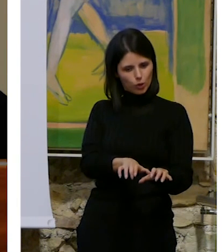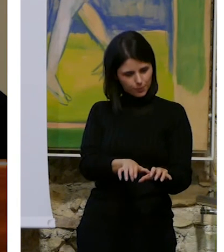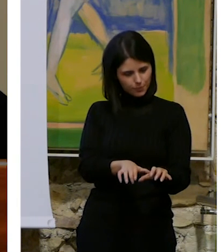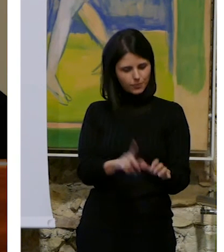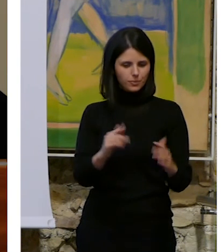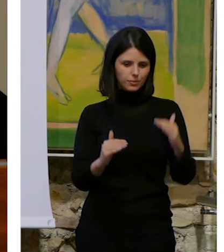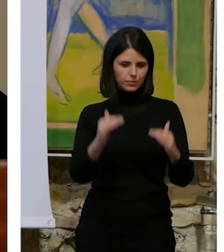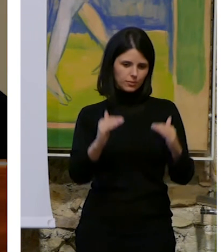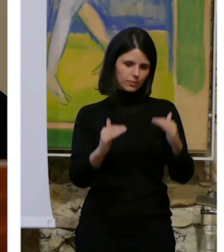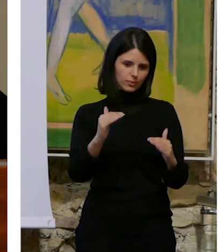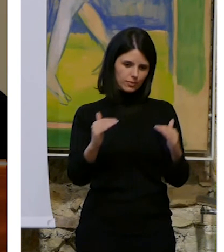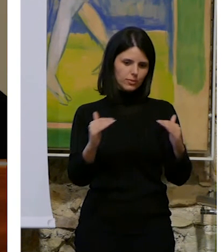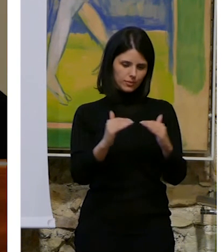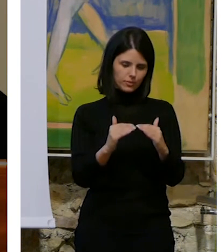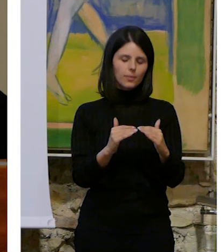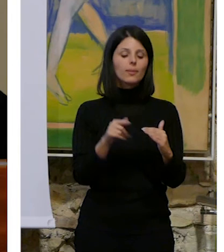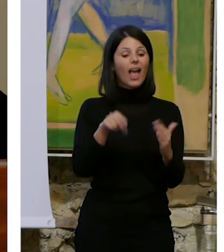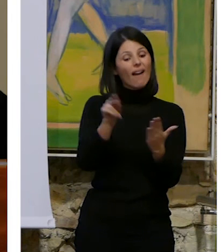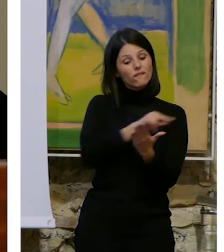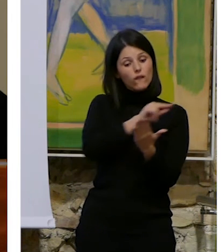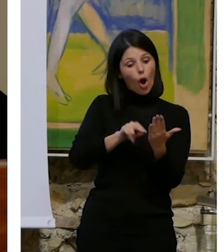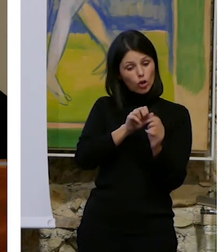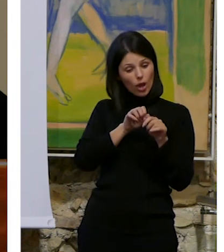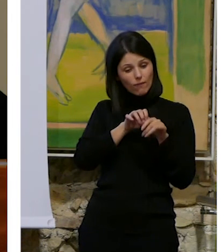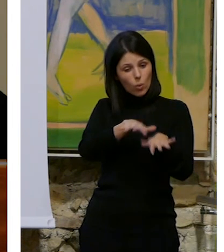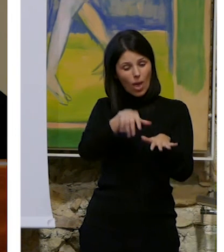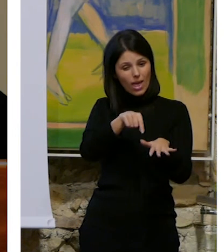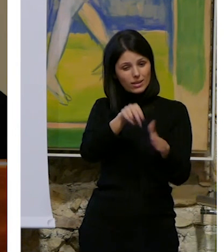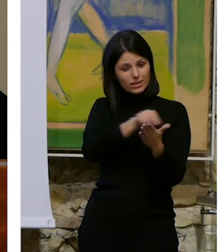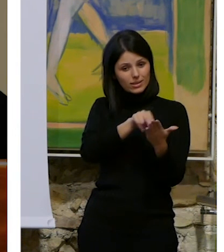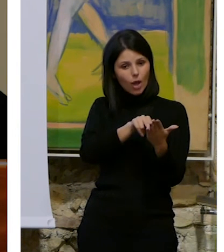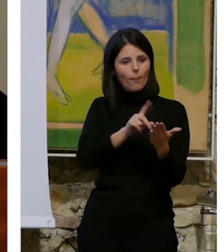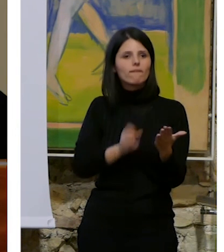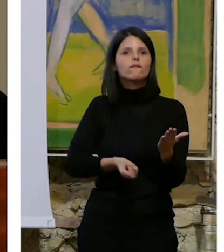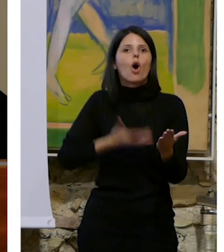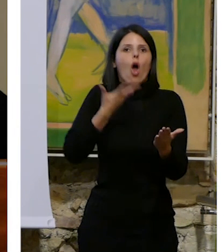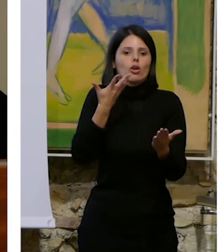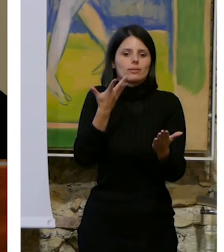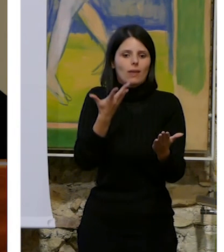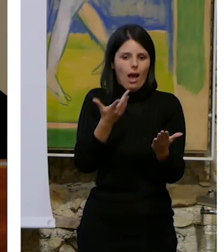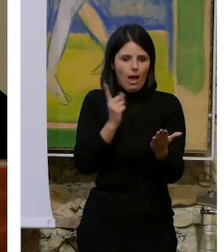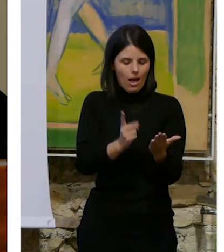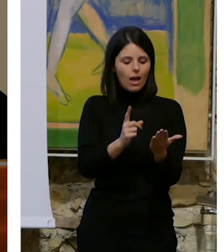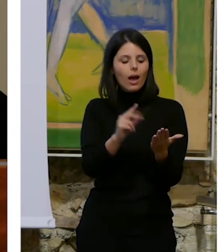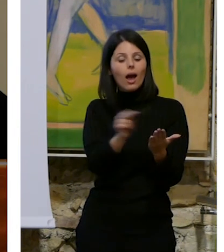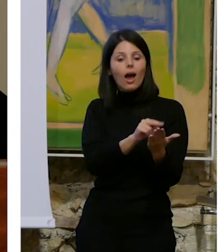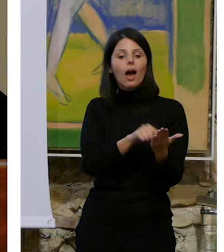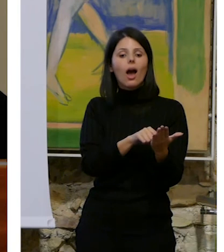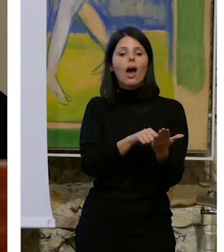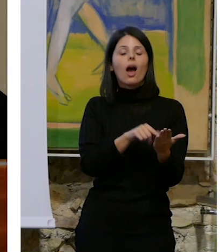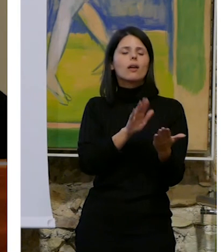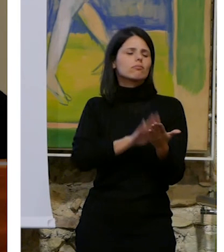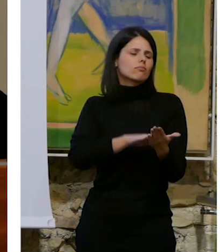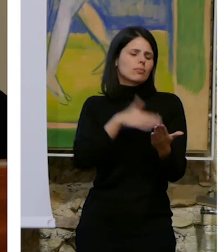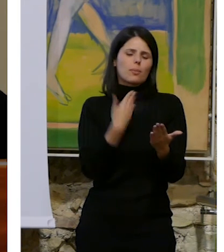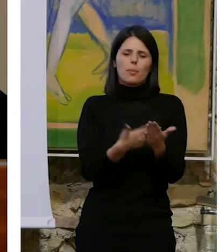questa forza di influenza del voto, della volontà, dell'espressione, è una questione fondamentale che